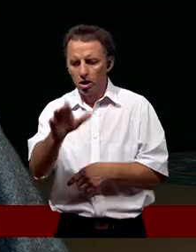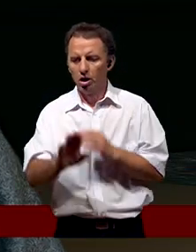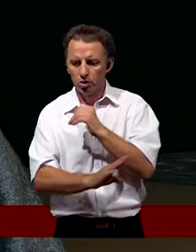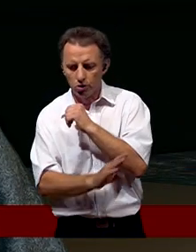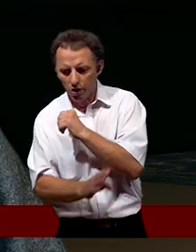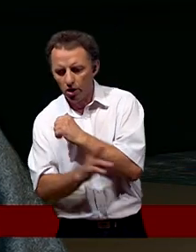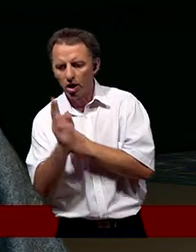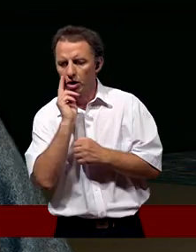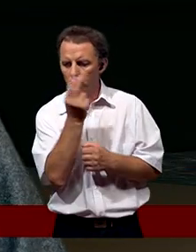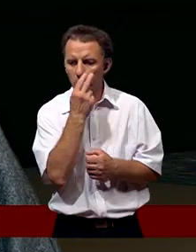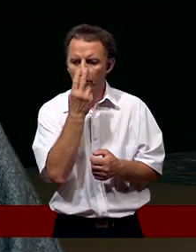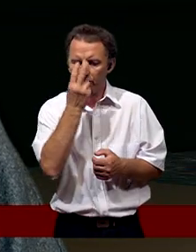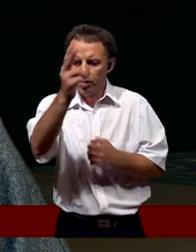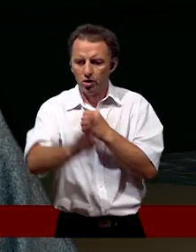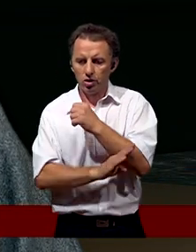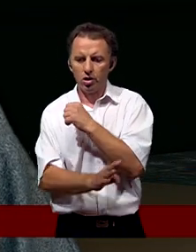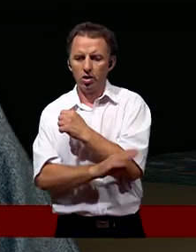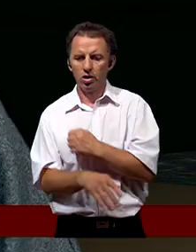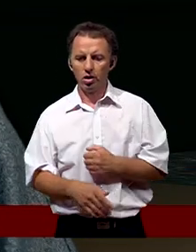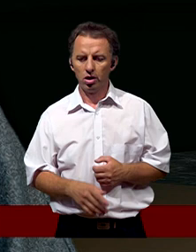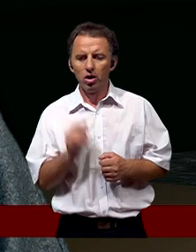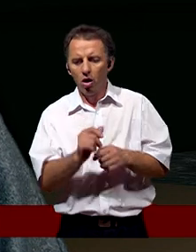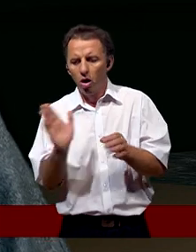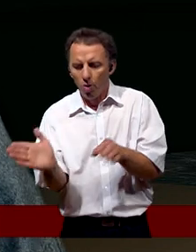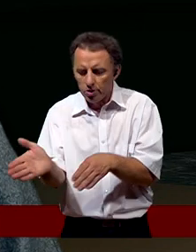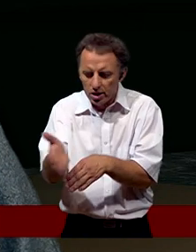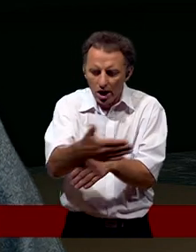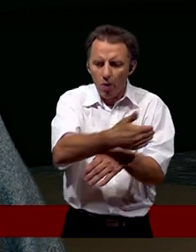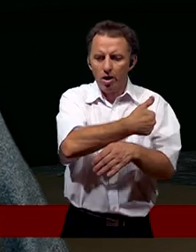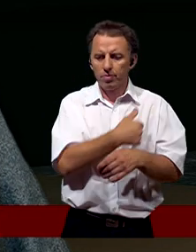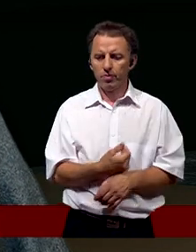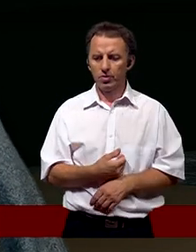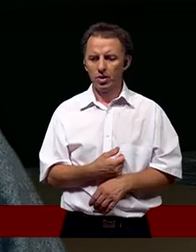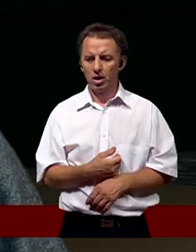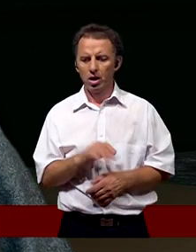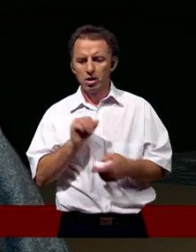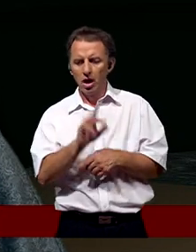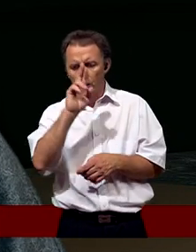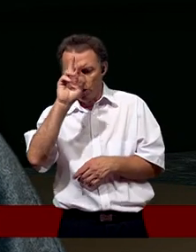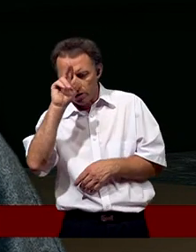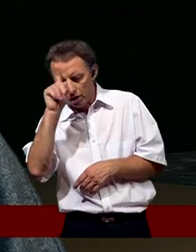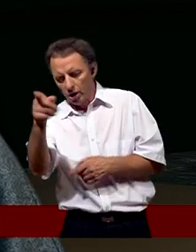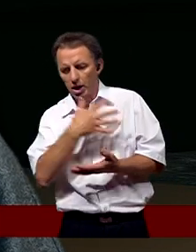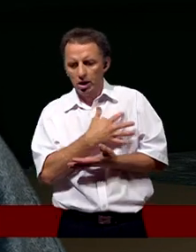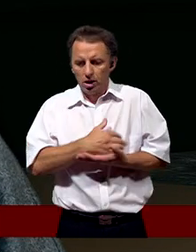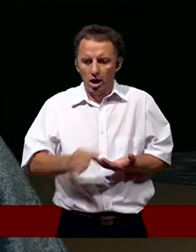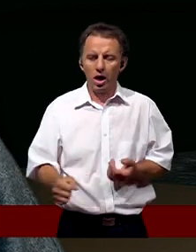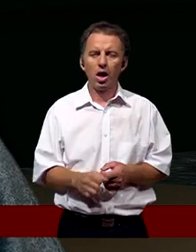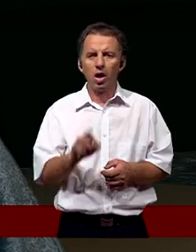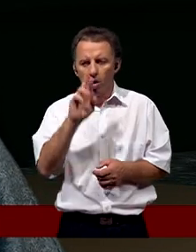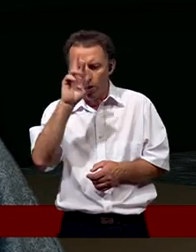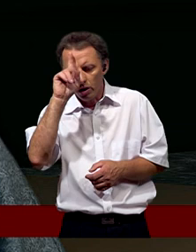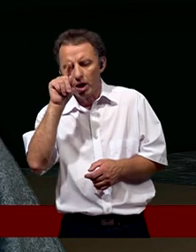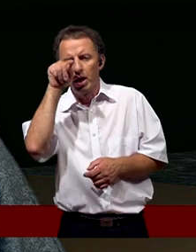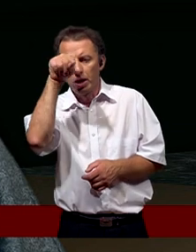na te drzewa, że ten ślepiec widzi ludzi jak drzewa. Jakoś tak omijałam. No ja akurat nie kojarzę tego ze strachem, ale na